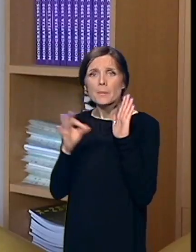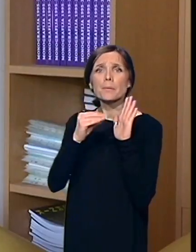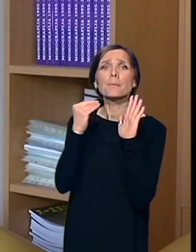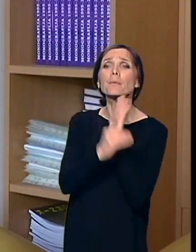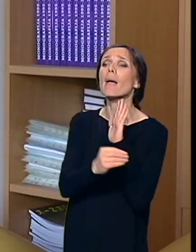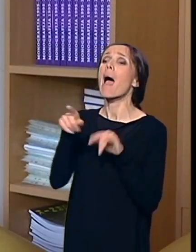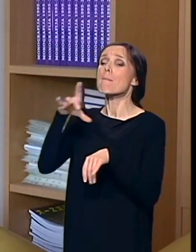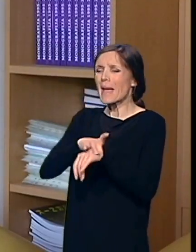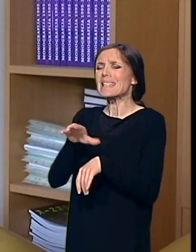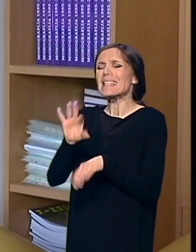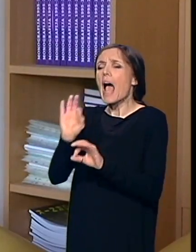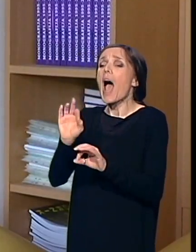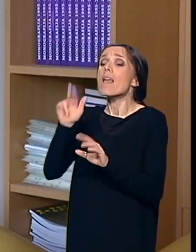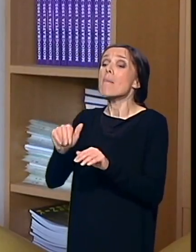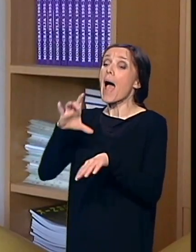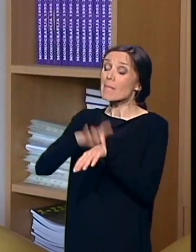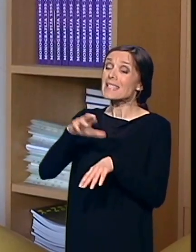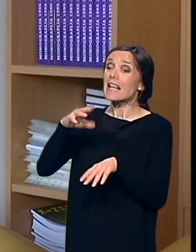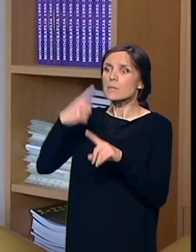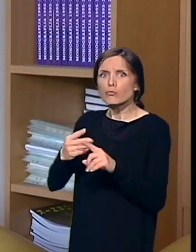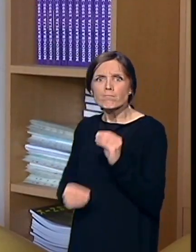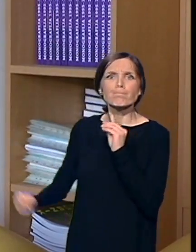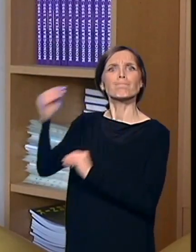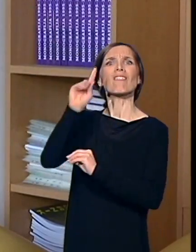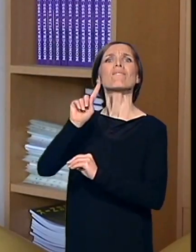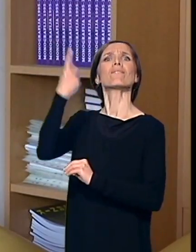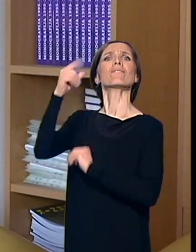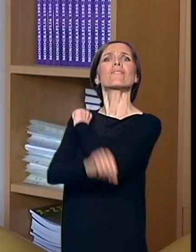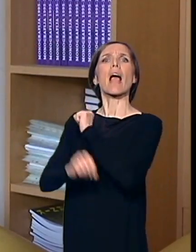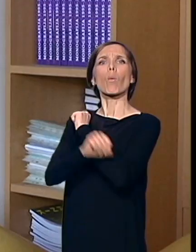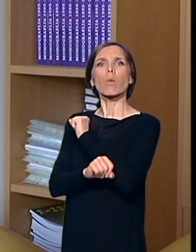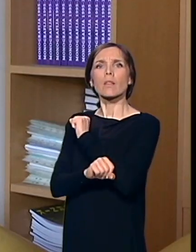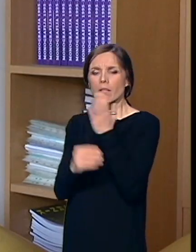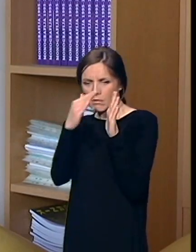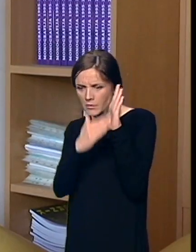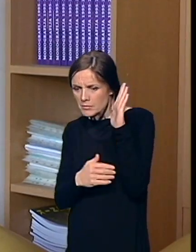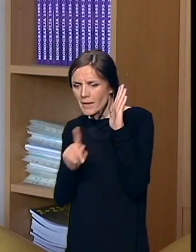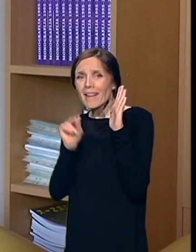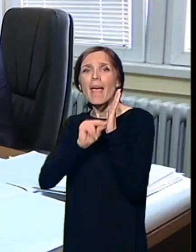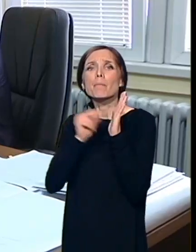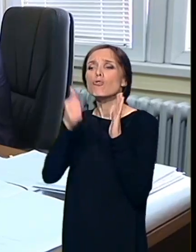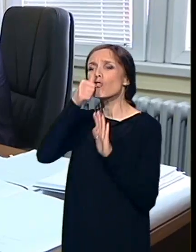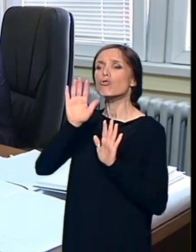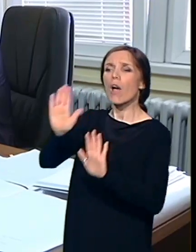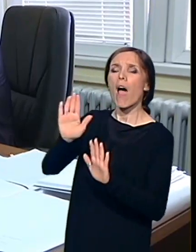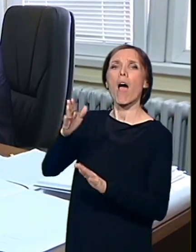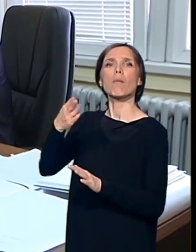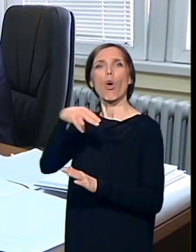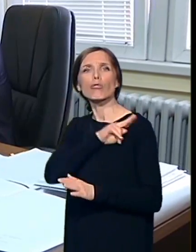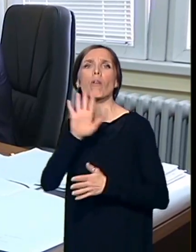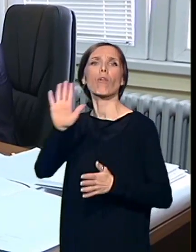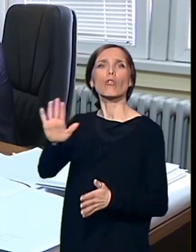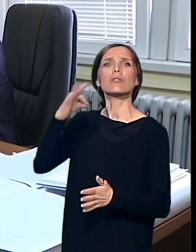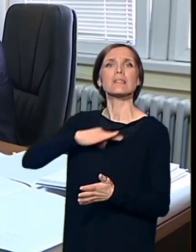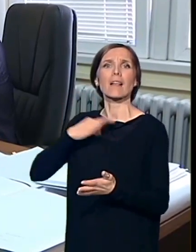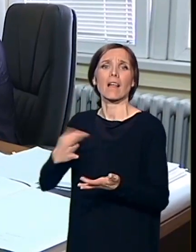sestru, koje su ta njena ovlašćenja i kompetencije, šta ona može da radi u jednoj zdravstvenoj ustanovi. Ono o čemu